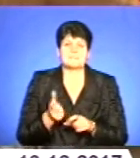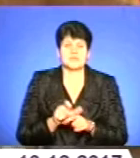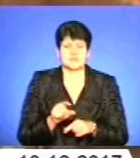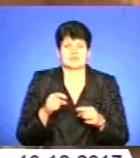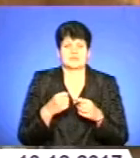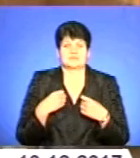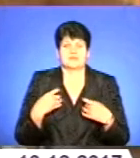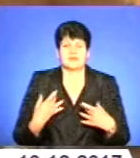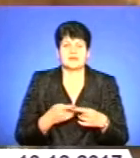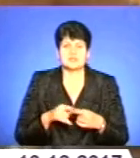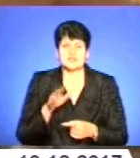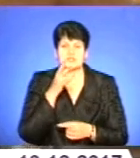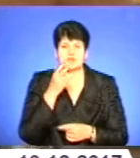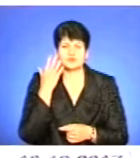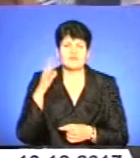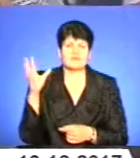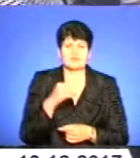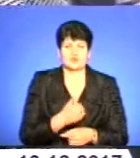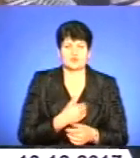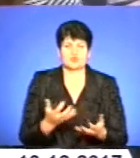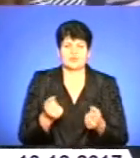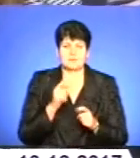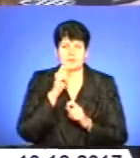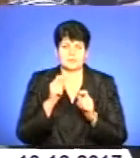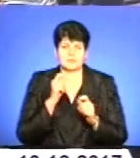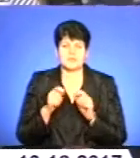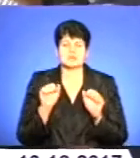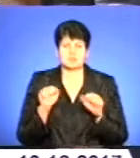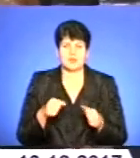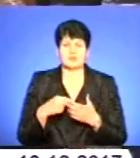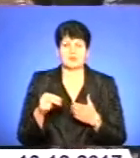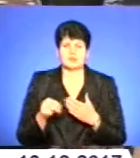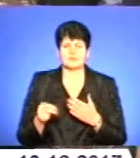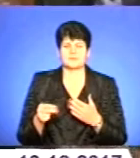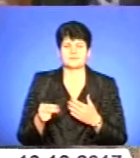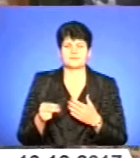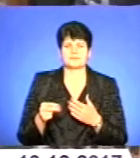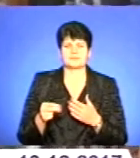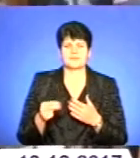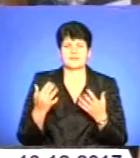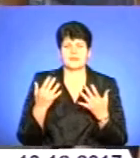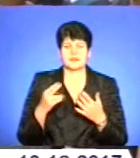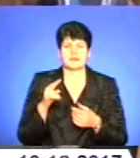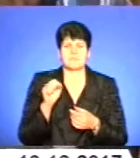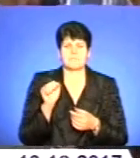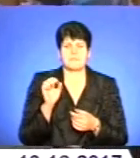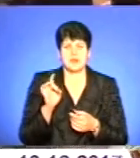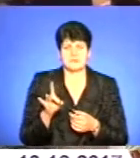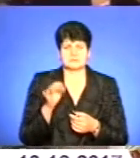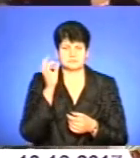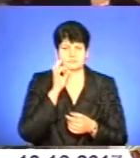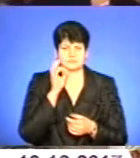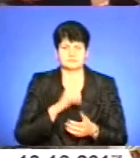яких всі хочуть отримувати подарунки. Змогла купити декілька пар печенюшок там різних